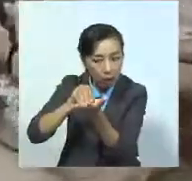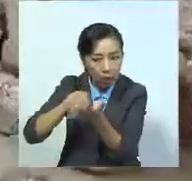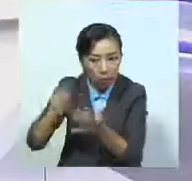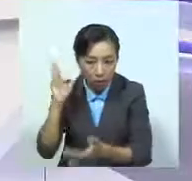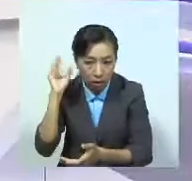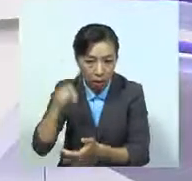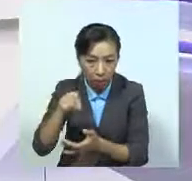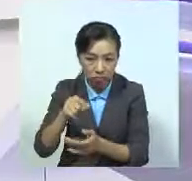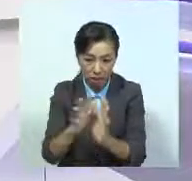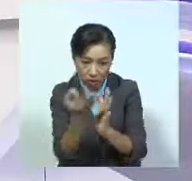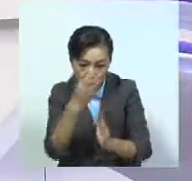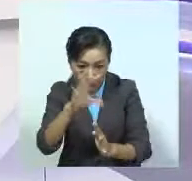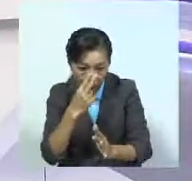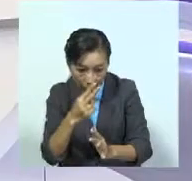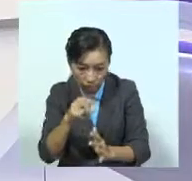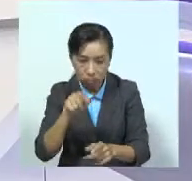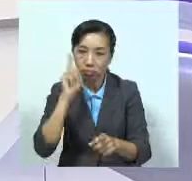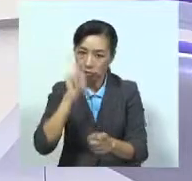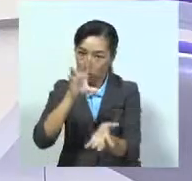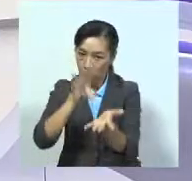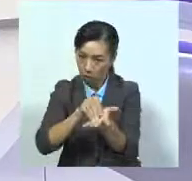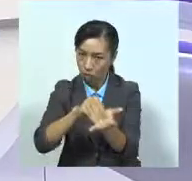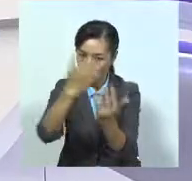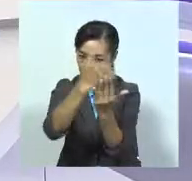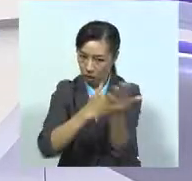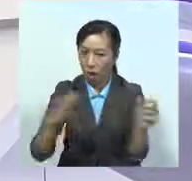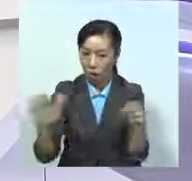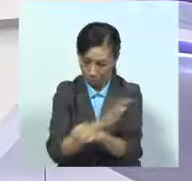แบบนี้เนี่ยจะแชร์จะส่งต่อต้องให้ข้อมูลกับประชาชนอย่างครบถ้วนด้วยนะคะ ใช่ครับ